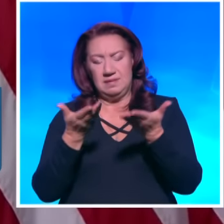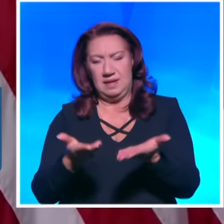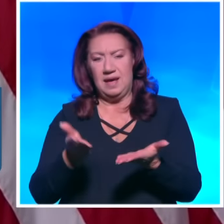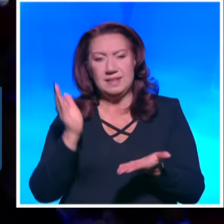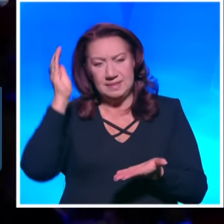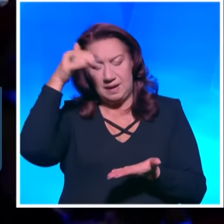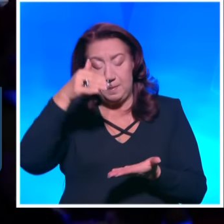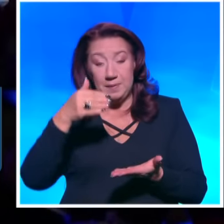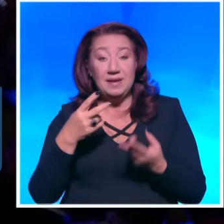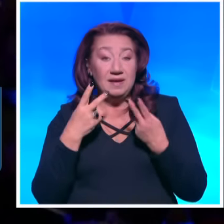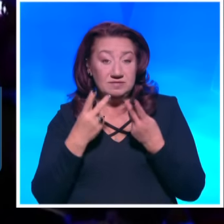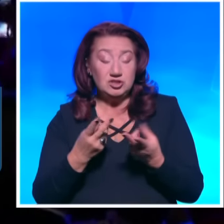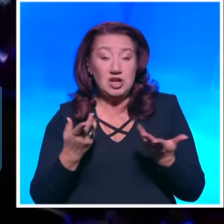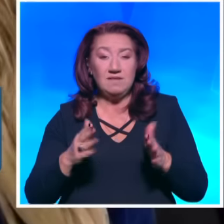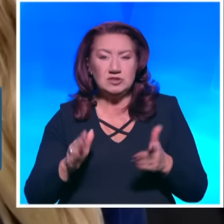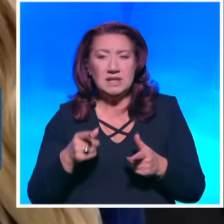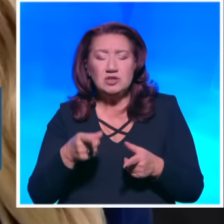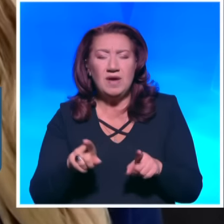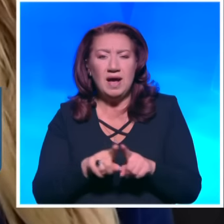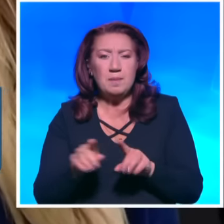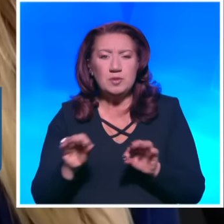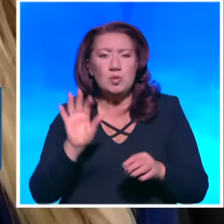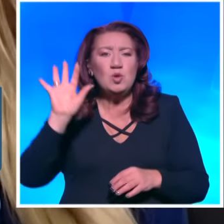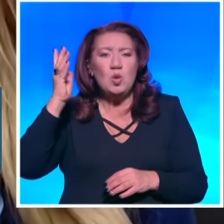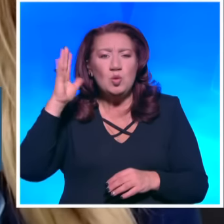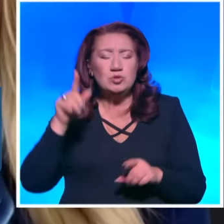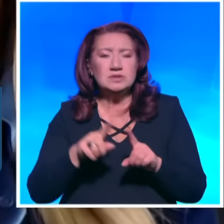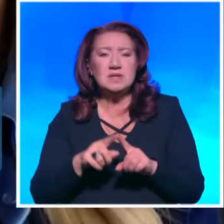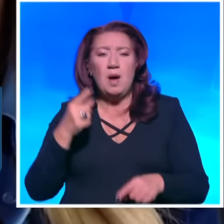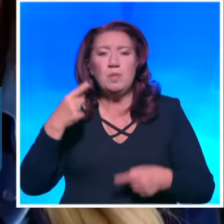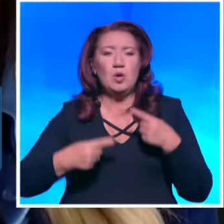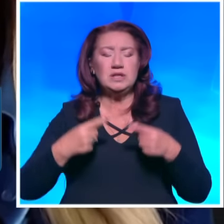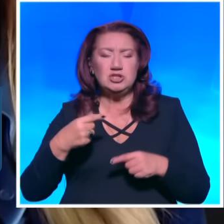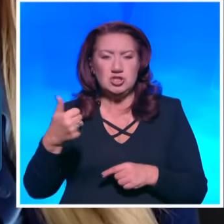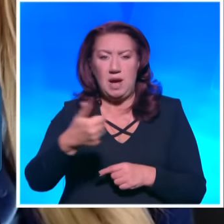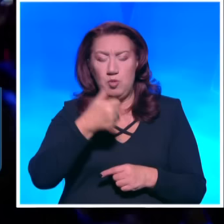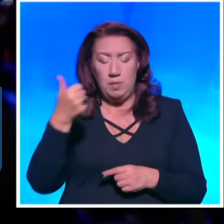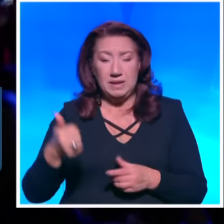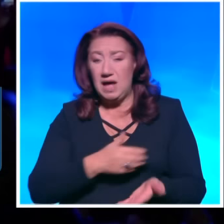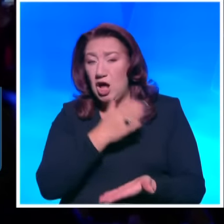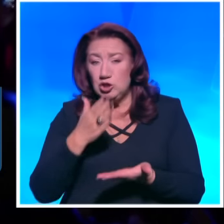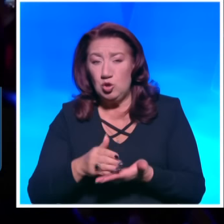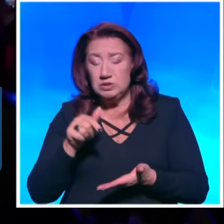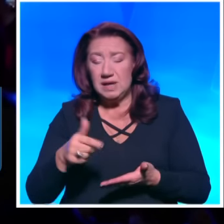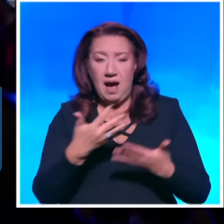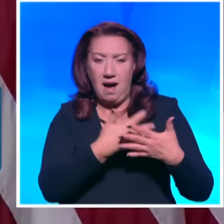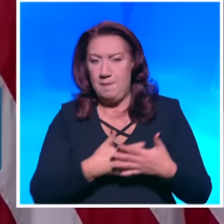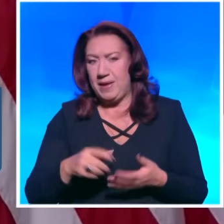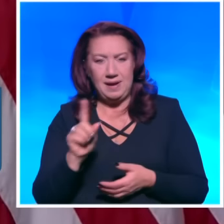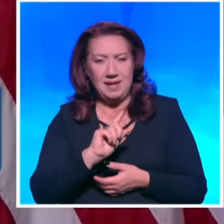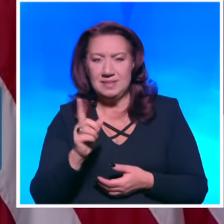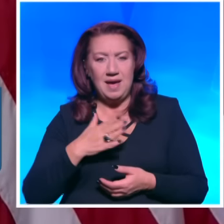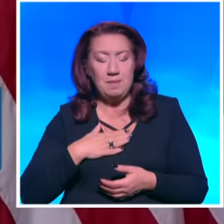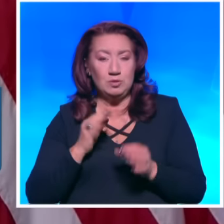Вижте какво се случи! Това е лудост! Това е политическа победа, каквато страната ни досега не е виждала. Искам да благодаря